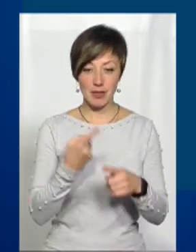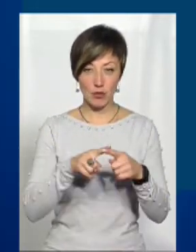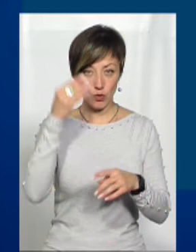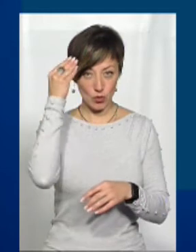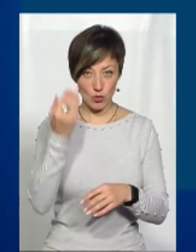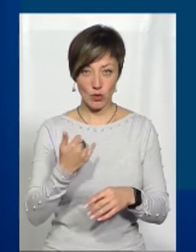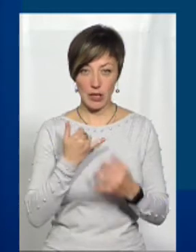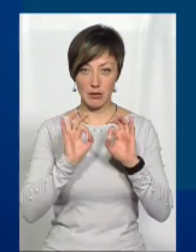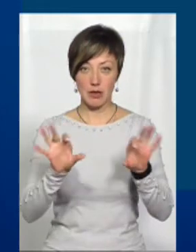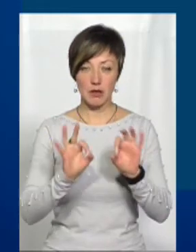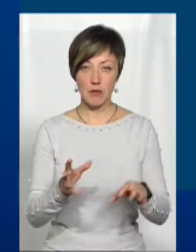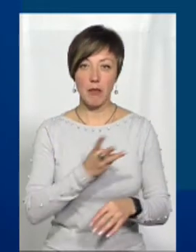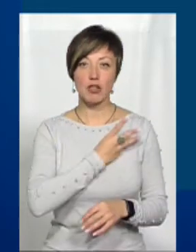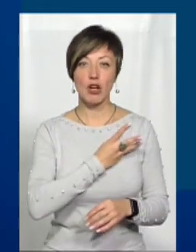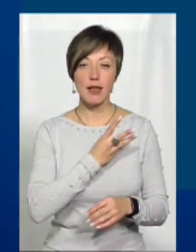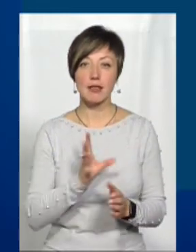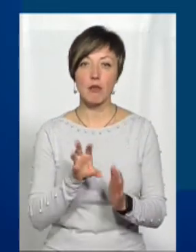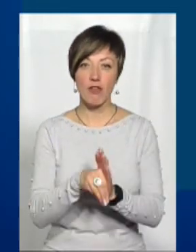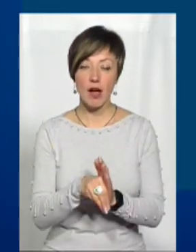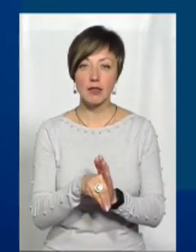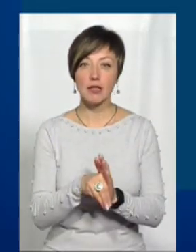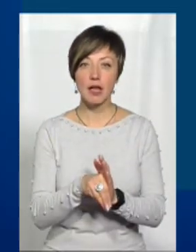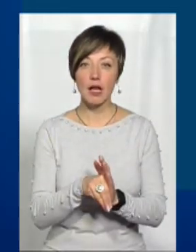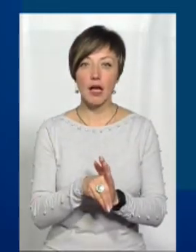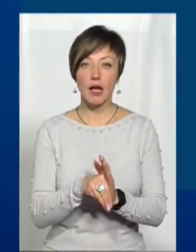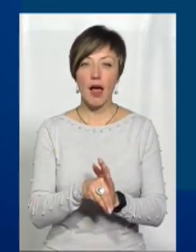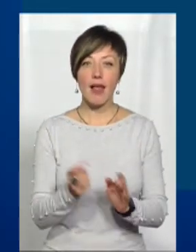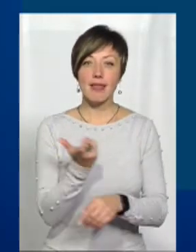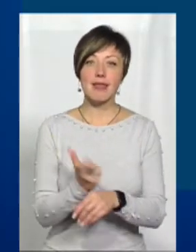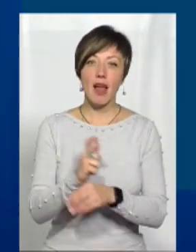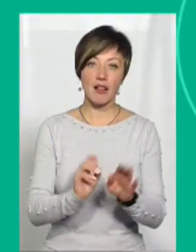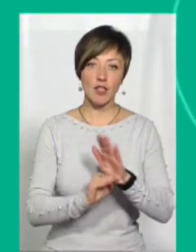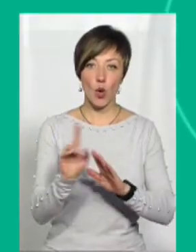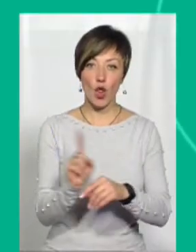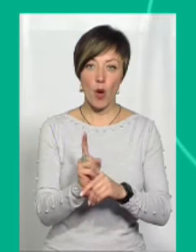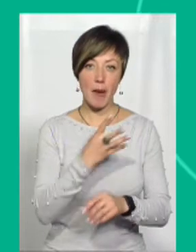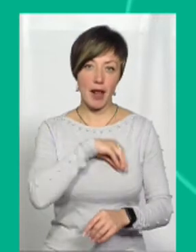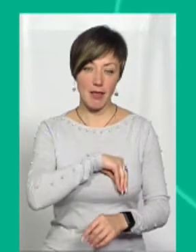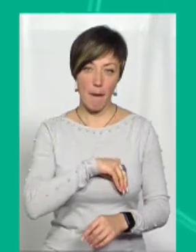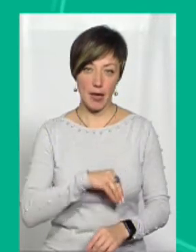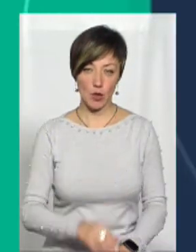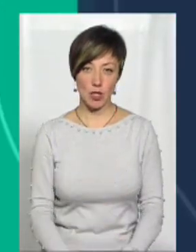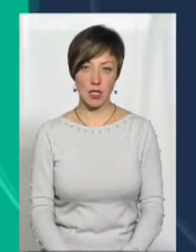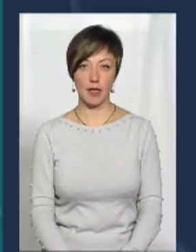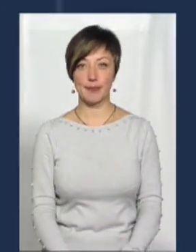послалася. Бажання запровадити, скажімо, надвисокі норми рентабельності.